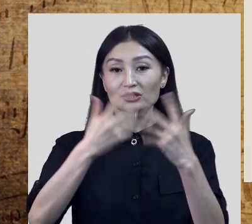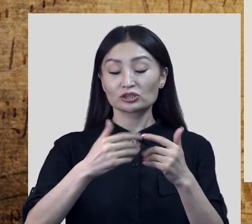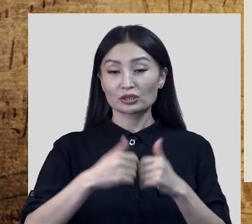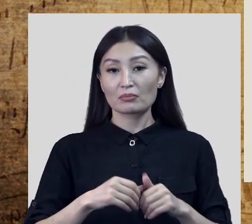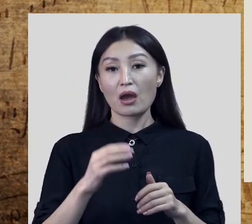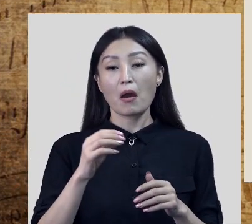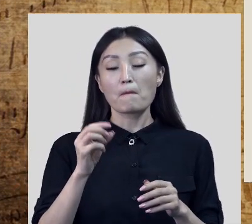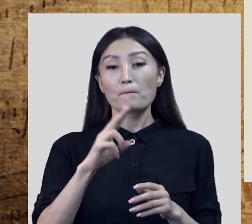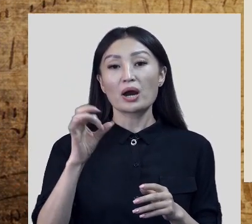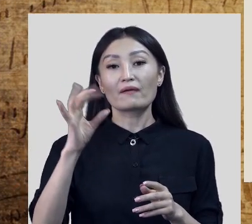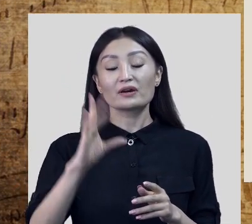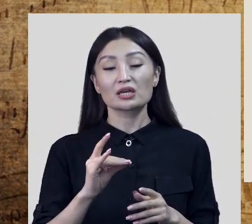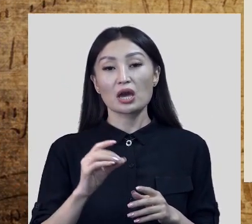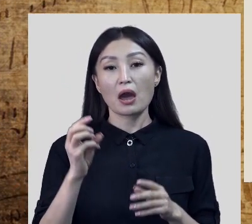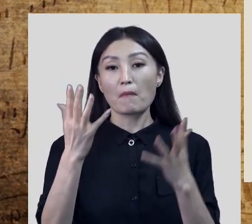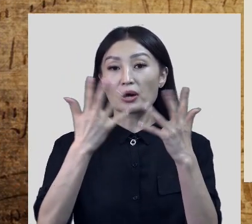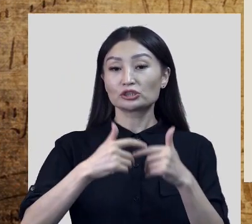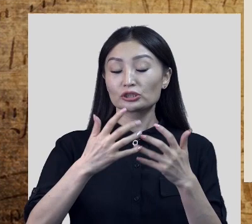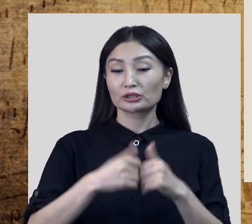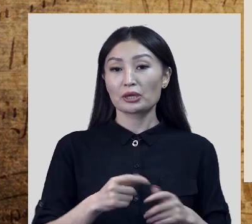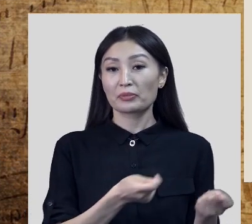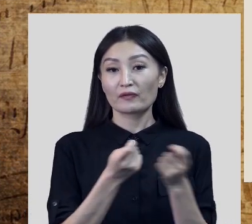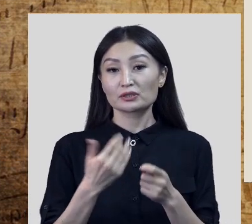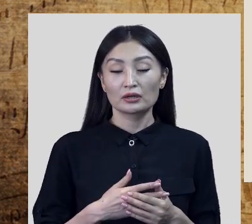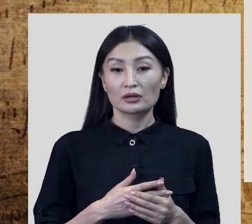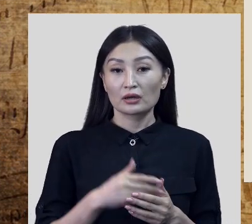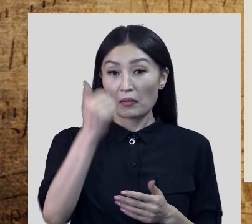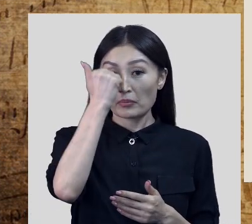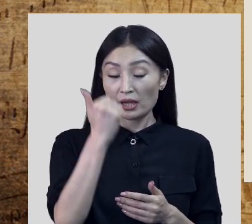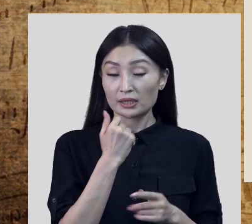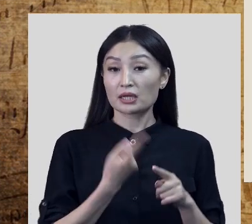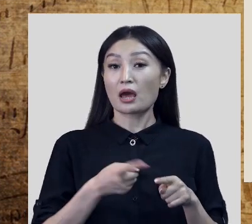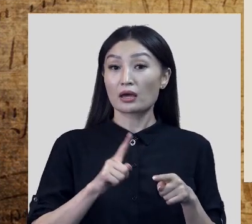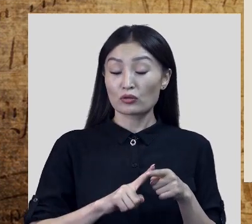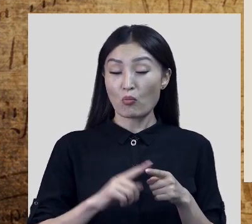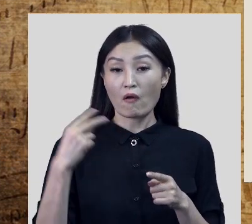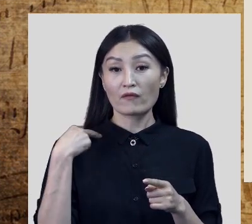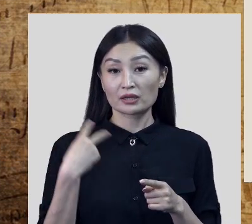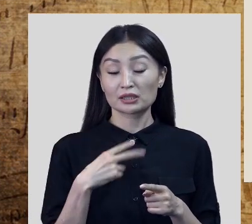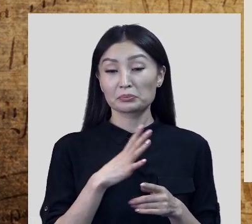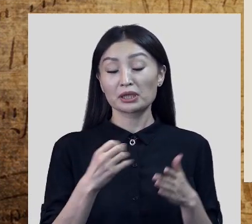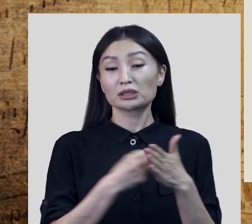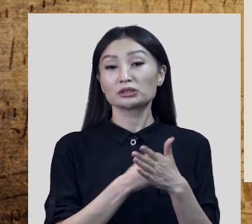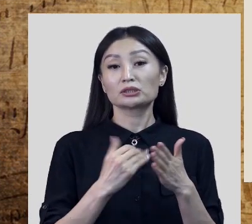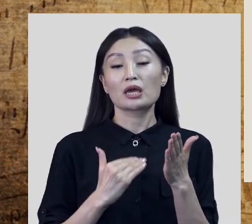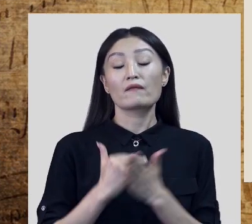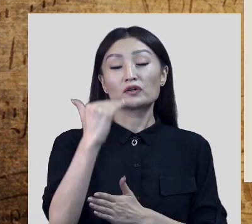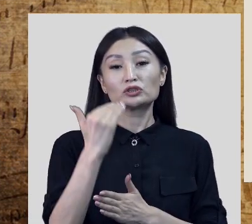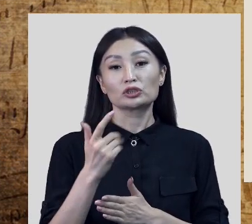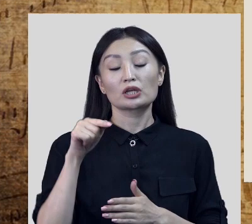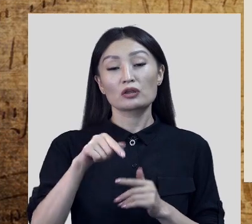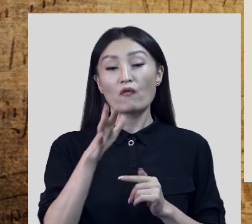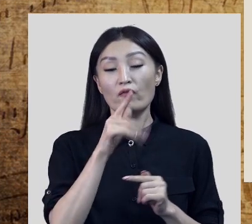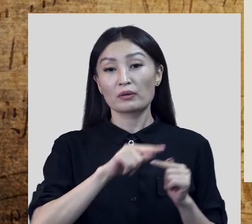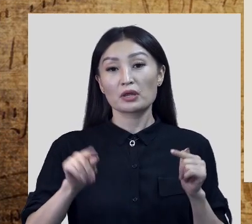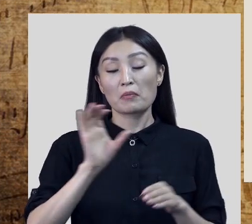паровыми машинами приводившей их движения благодаря этому в англии была достигнута на и выше для того времени